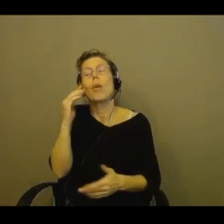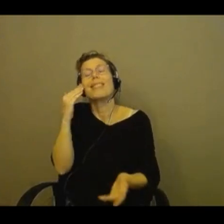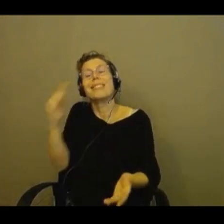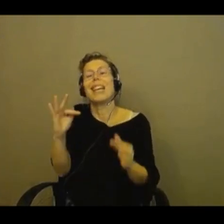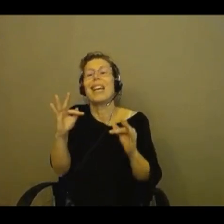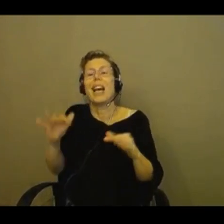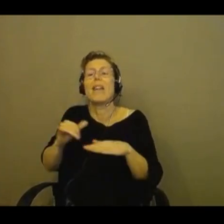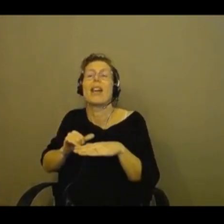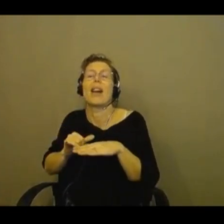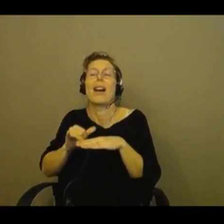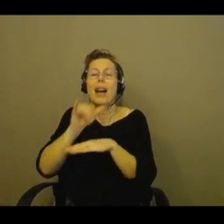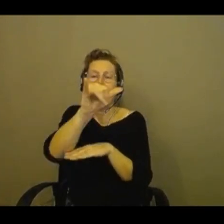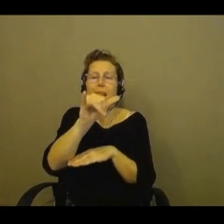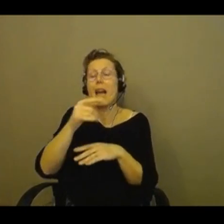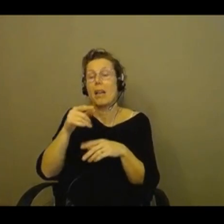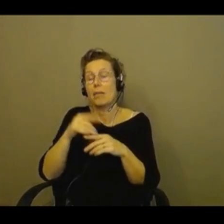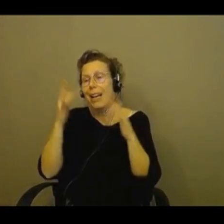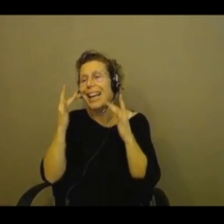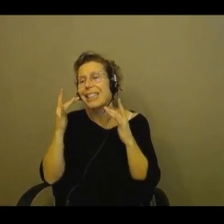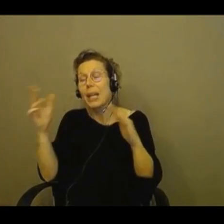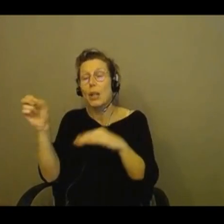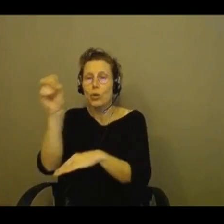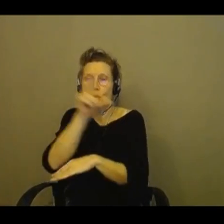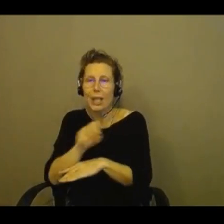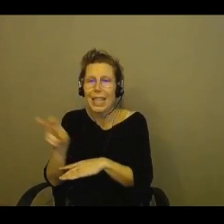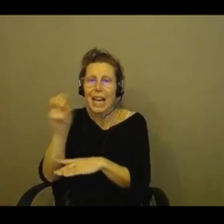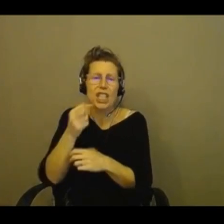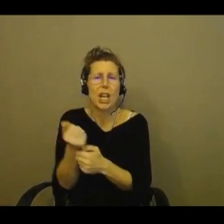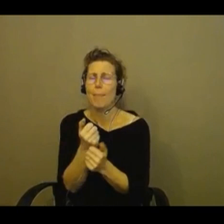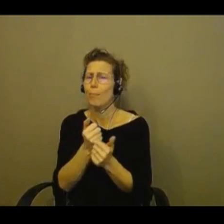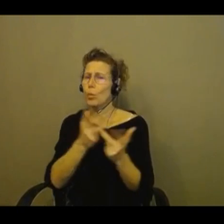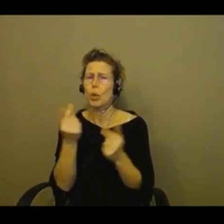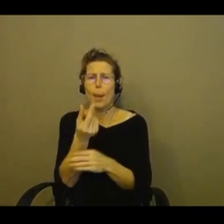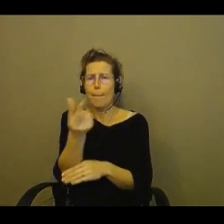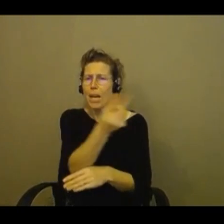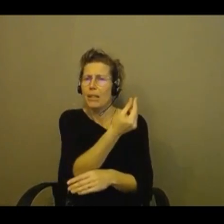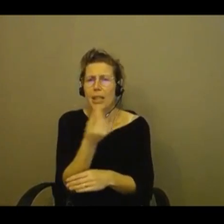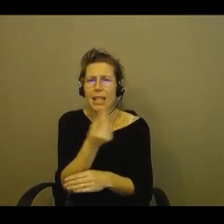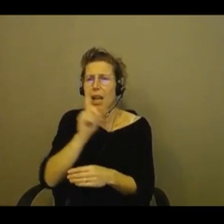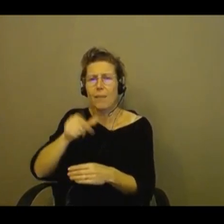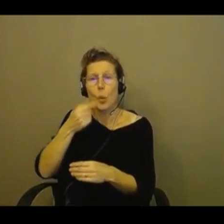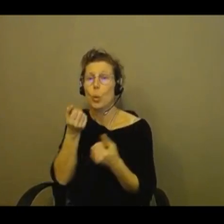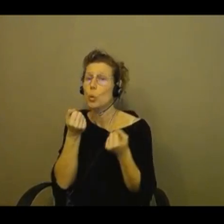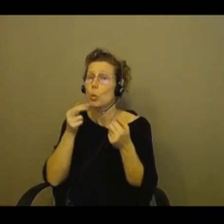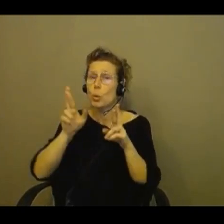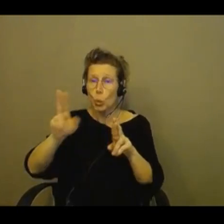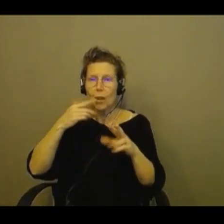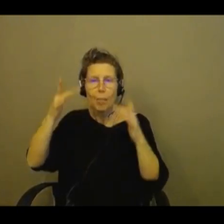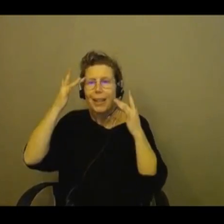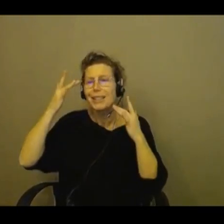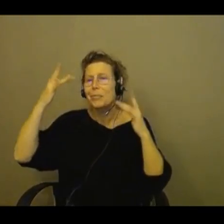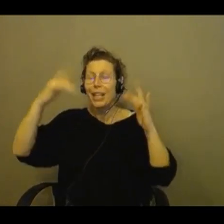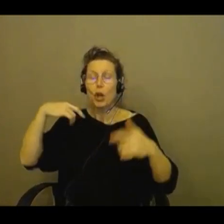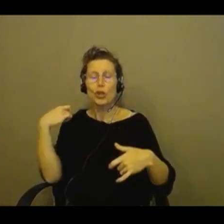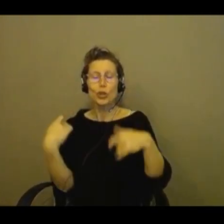plusieurs acteurs. On doit s'assurer que l'expérience va être fluide, que ce soit à l'aéroport, en vol. Donc l'objectif, une